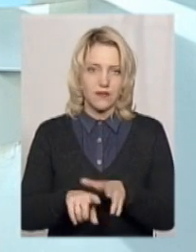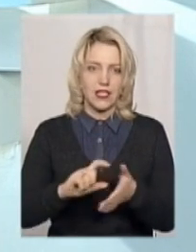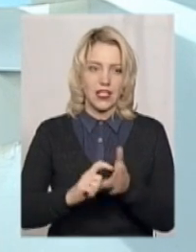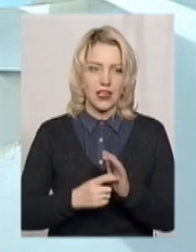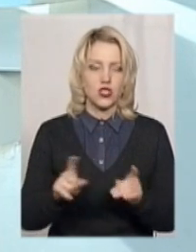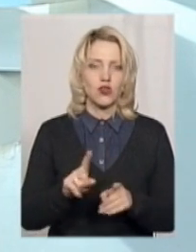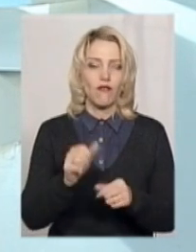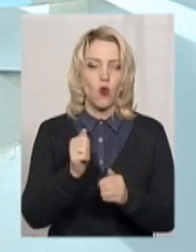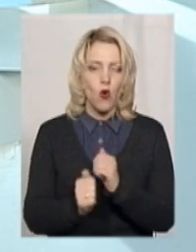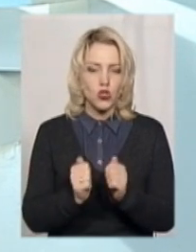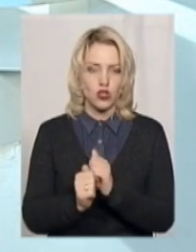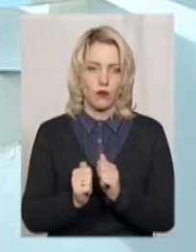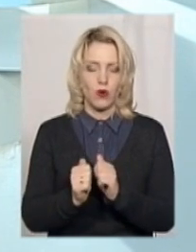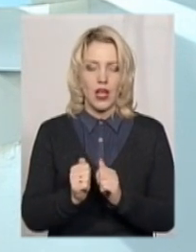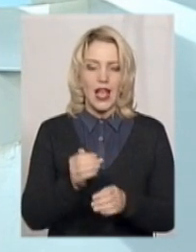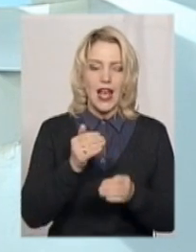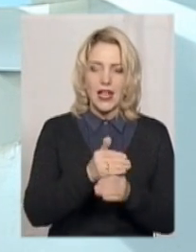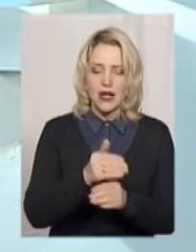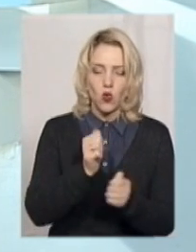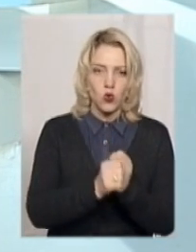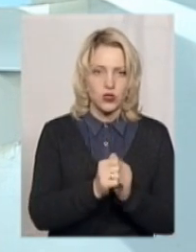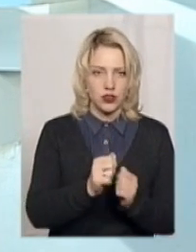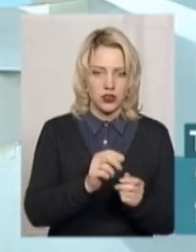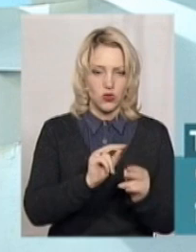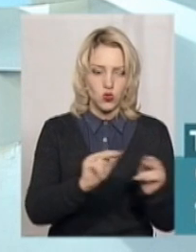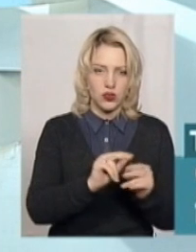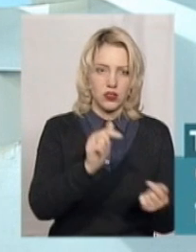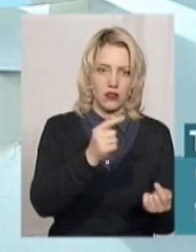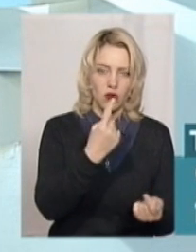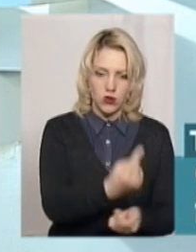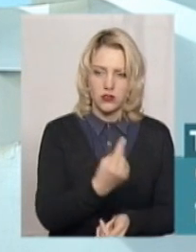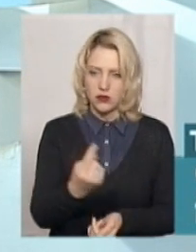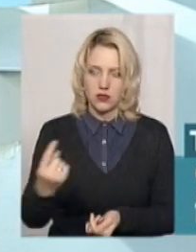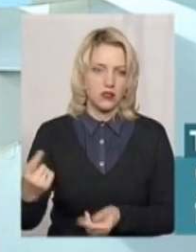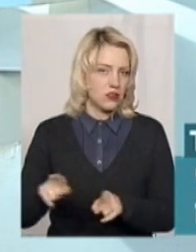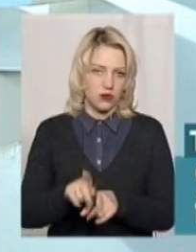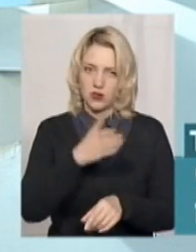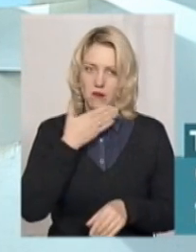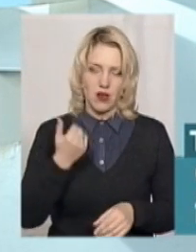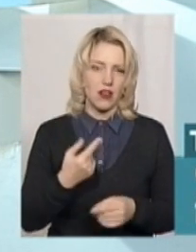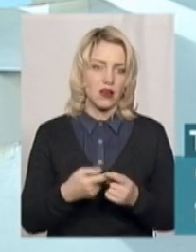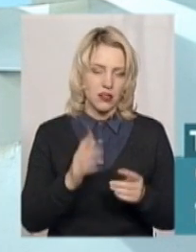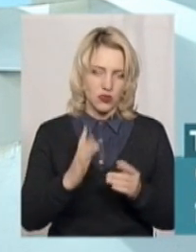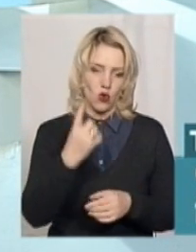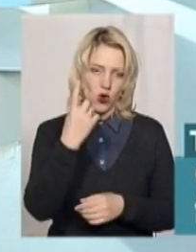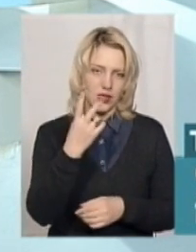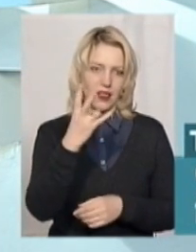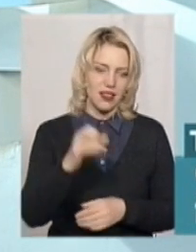щоб кожному асистувати, кожній дитині, ні, немає такого. Є асистент на один інклюзивний